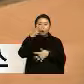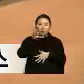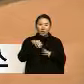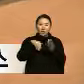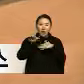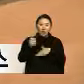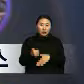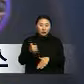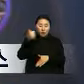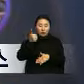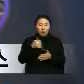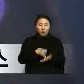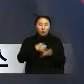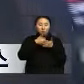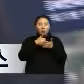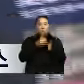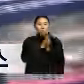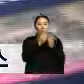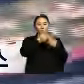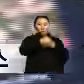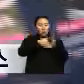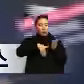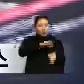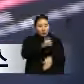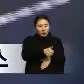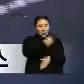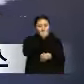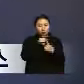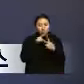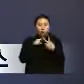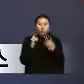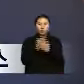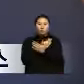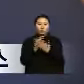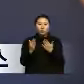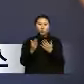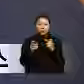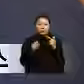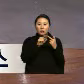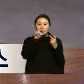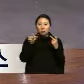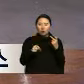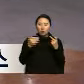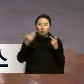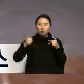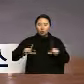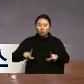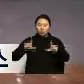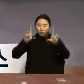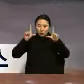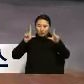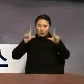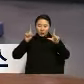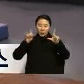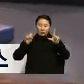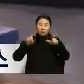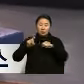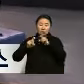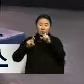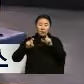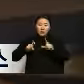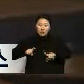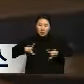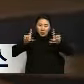인권아 도서관 가자 두 가지로 진행이 되고 있고요. 인권아 영화관 가자는 12월 9일부터 12월 11일까지